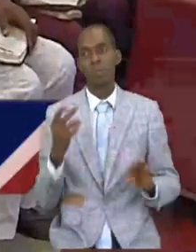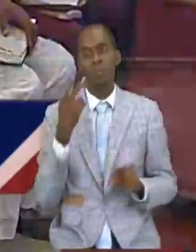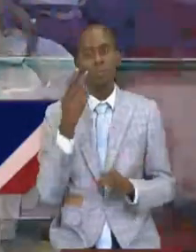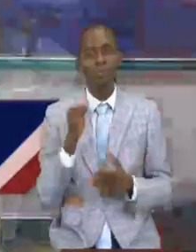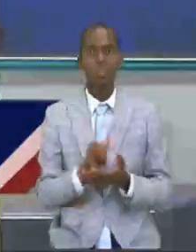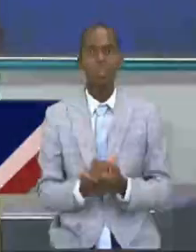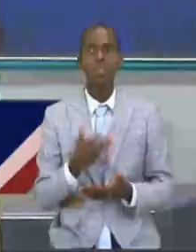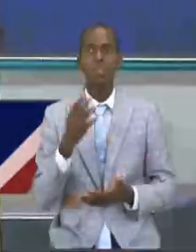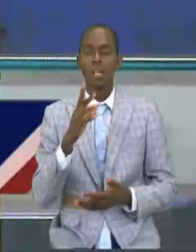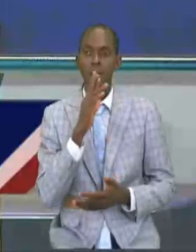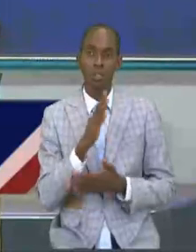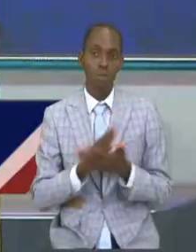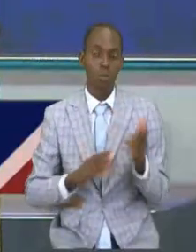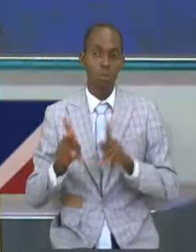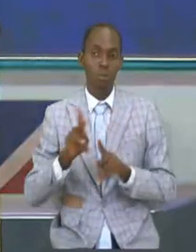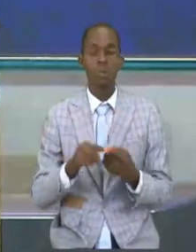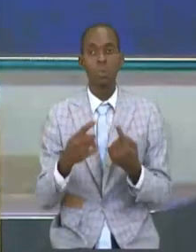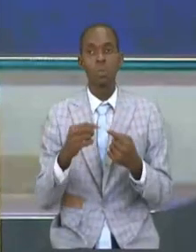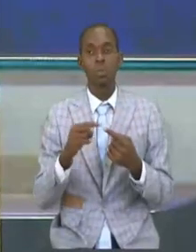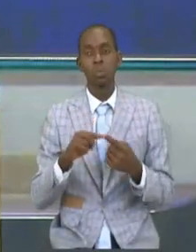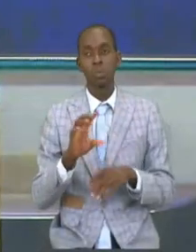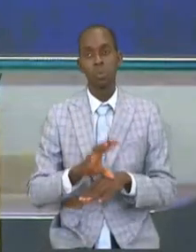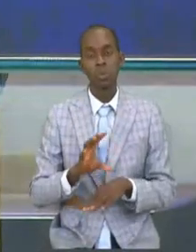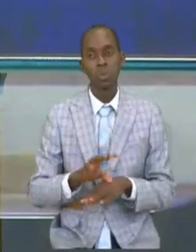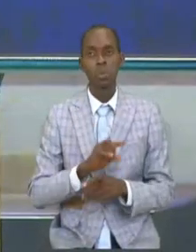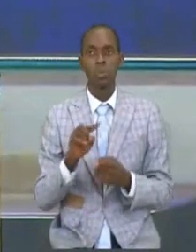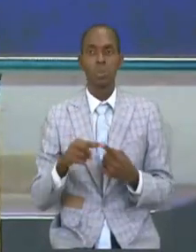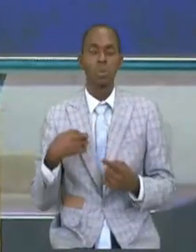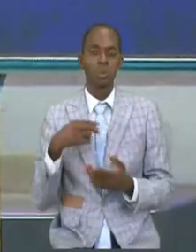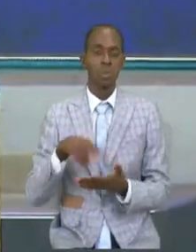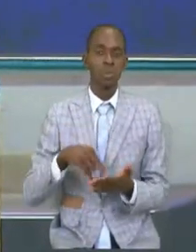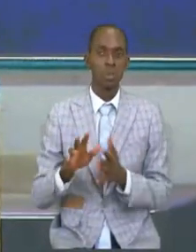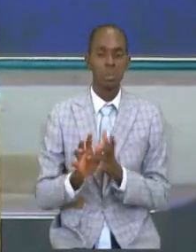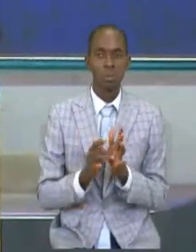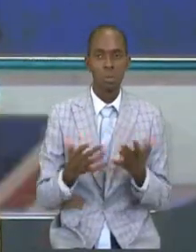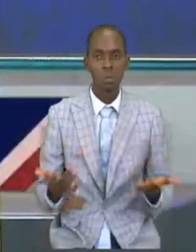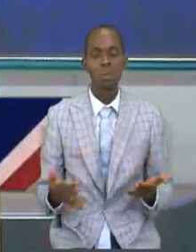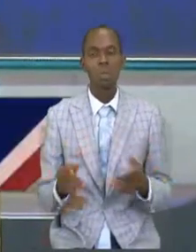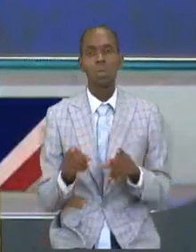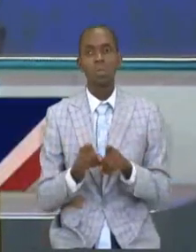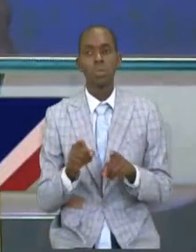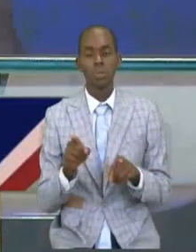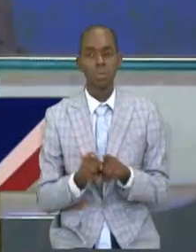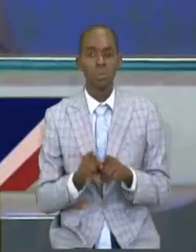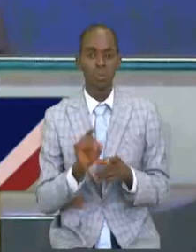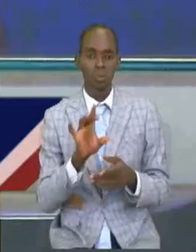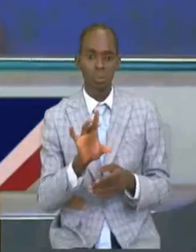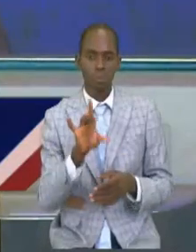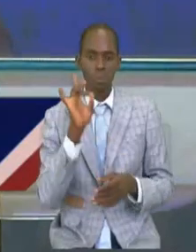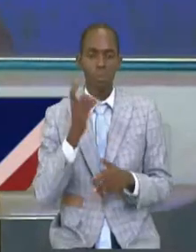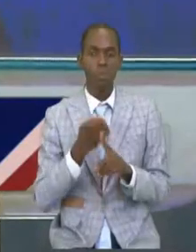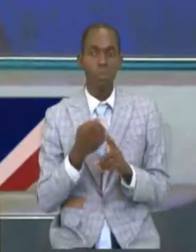Ouais, il y a des gens qui viennent à l'église, ils lisent la Bible, même ils prêchent la